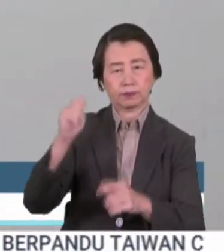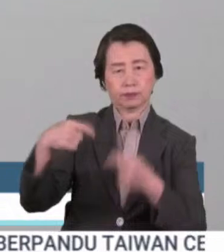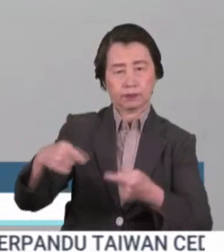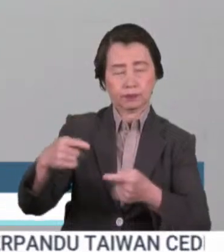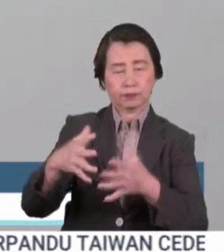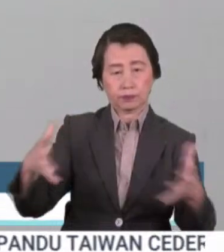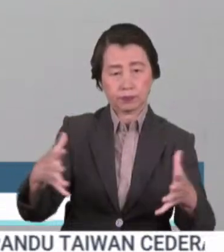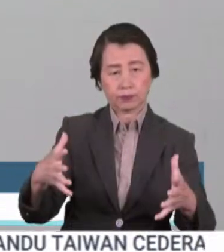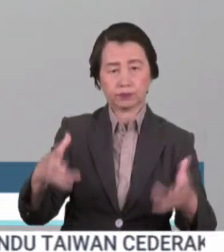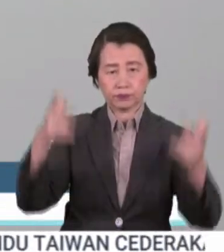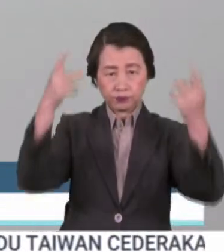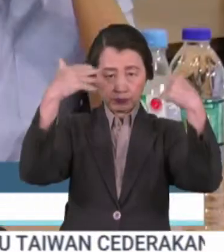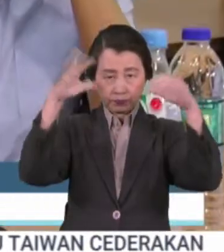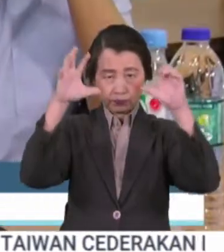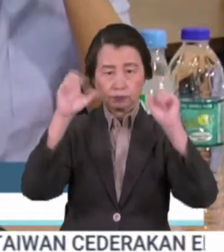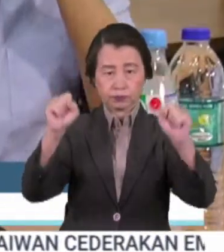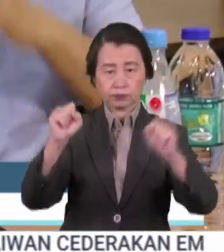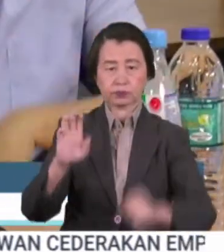presiden